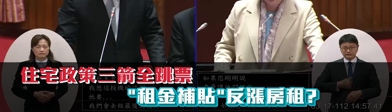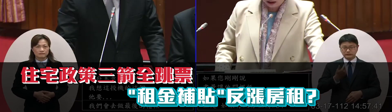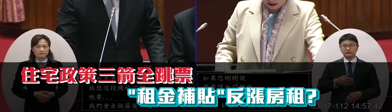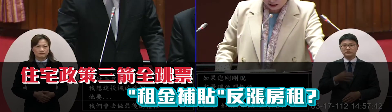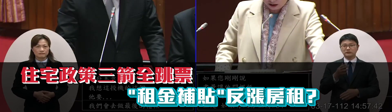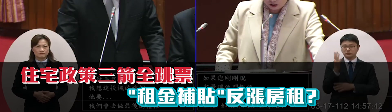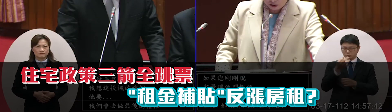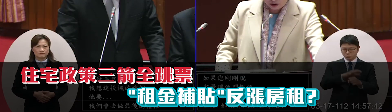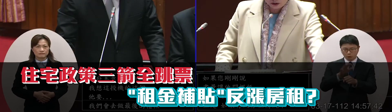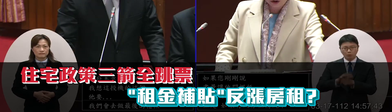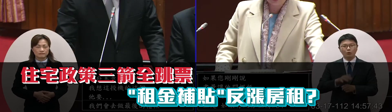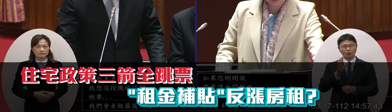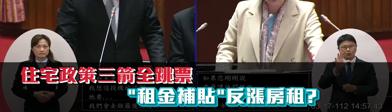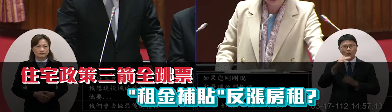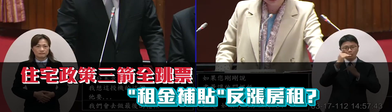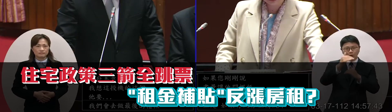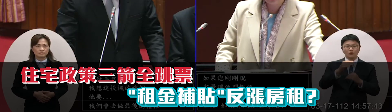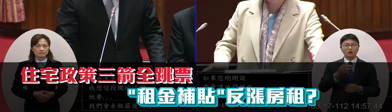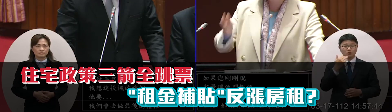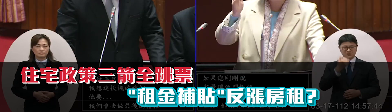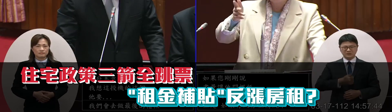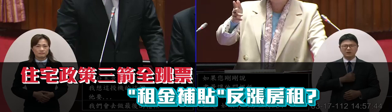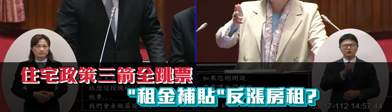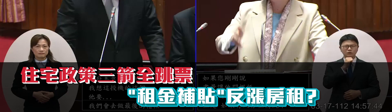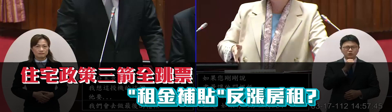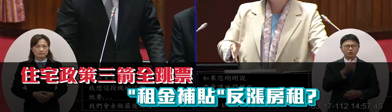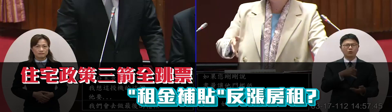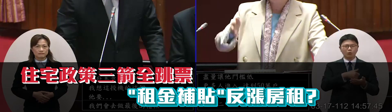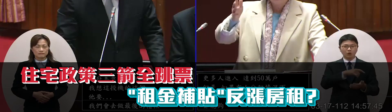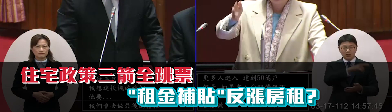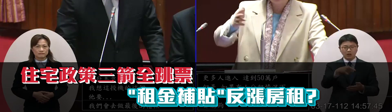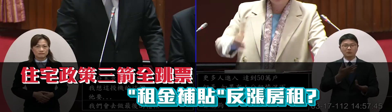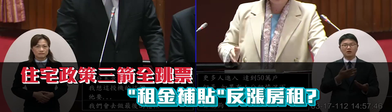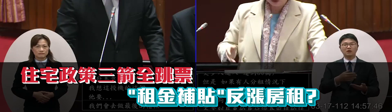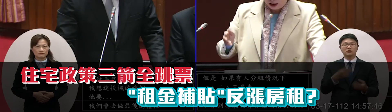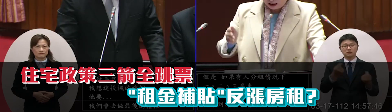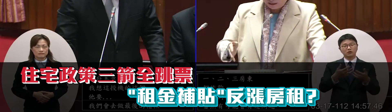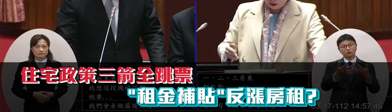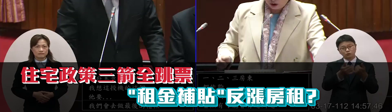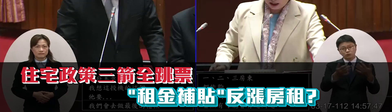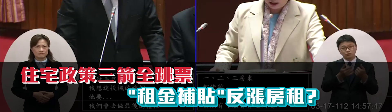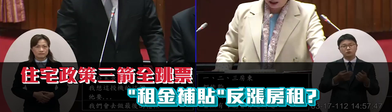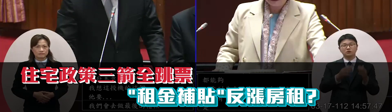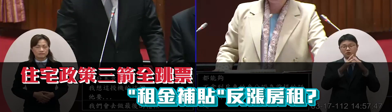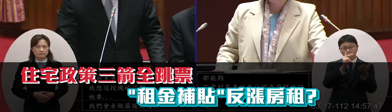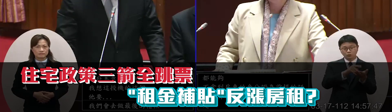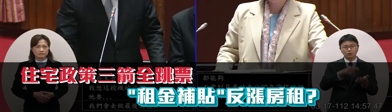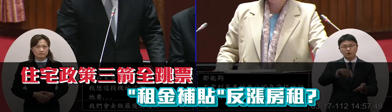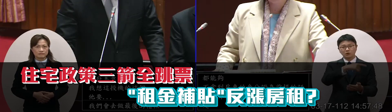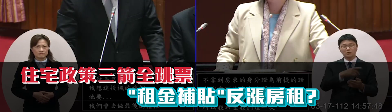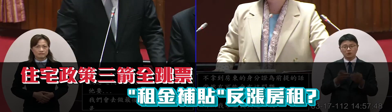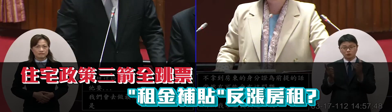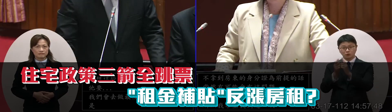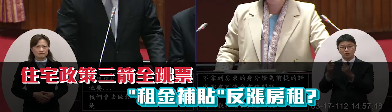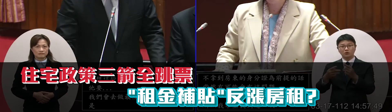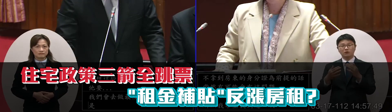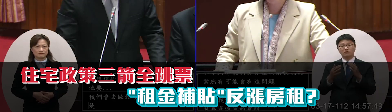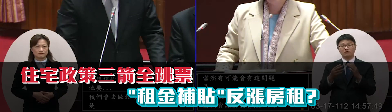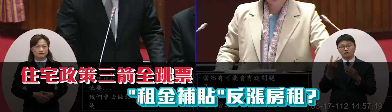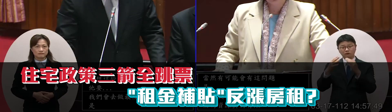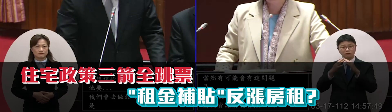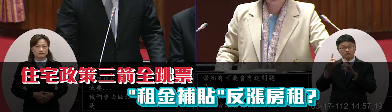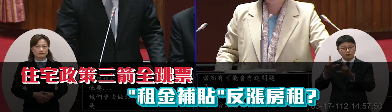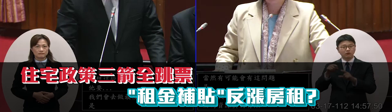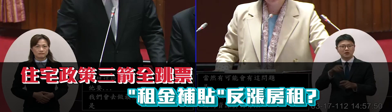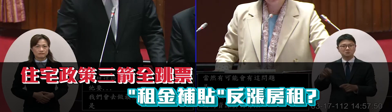有限，要用在真正的弱势或需要的人身上，特别是年轻人、租屋族、学生族，他们对于这个二房东这个，也许不是那么样